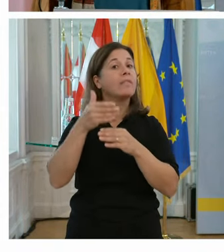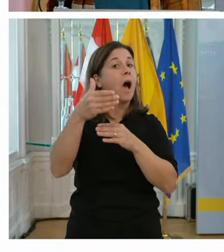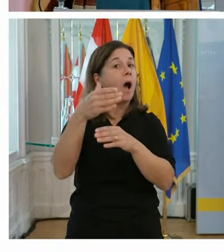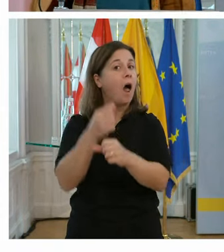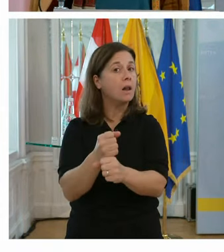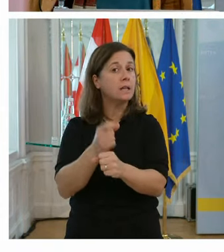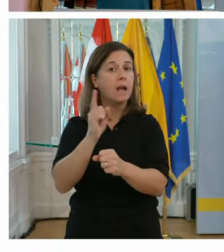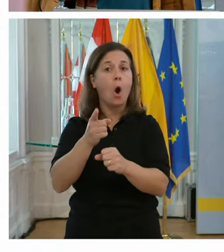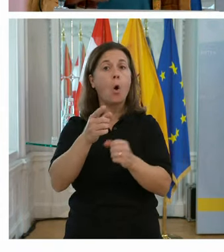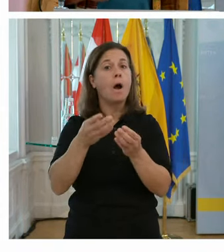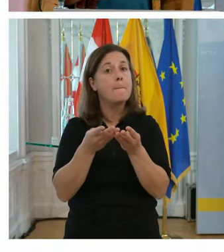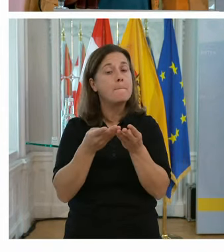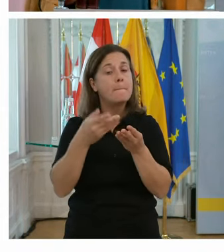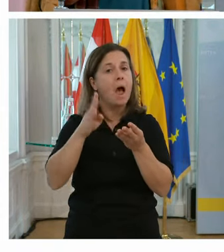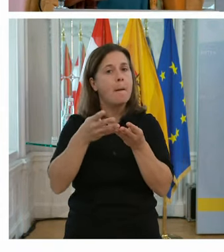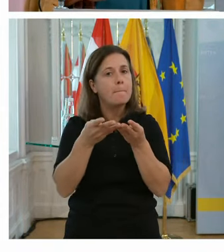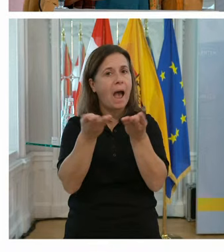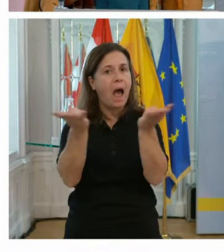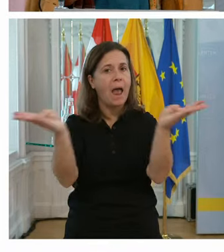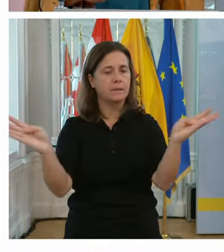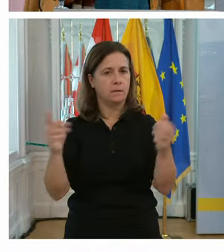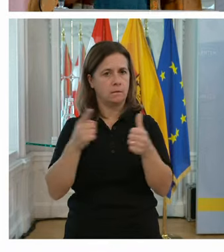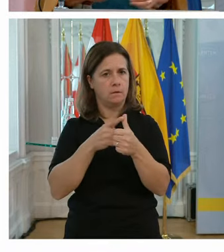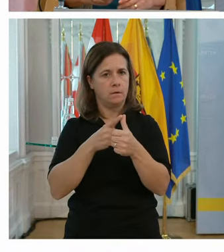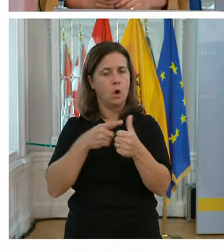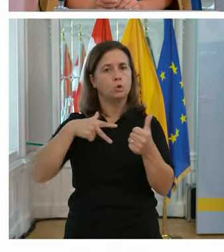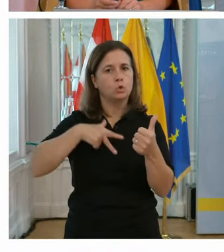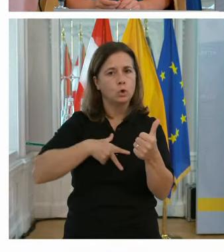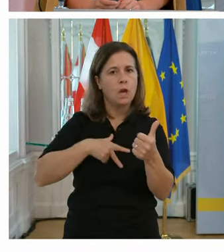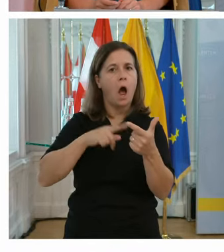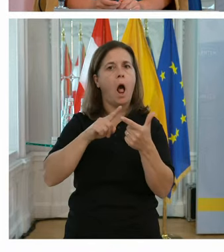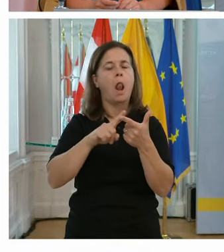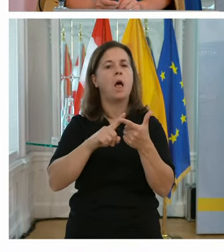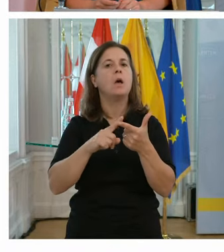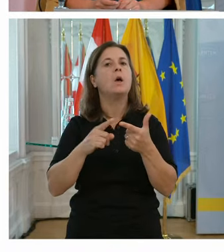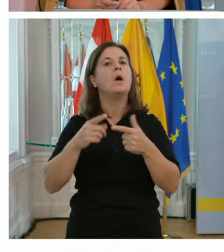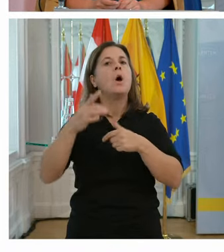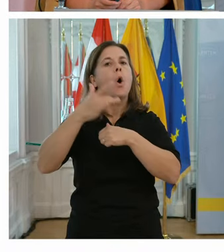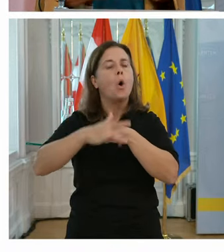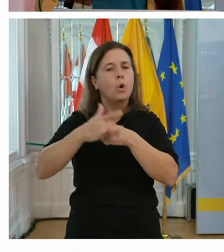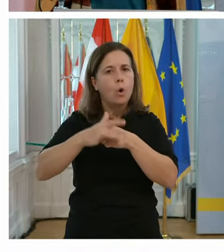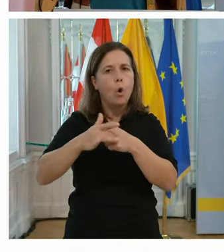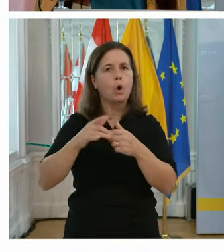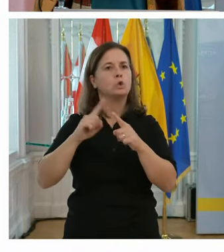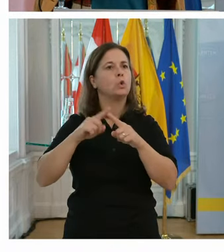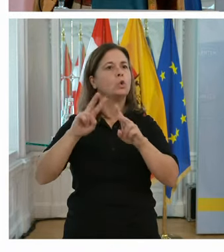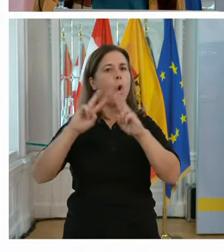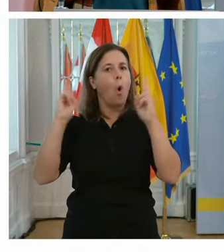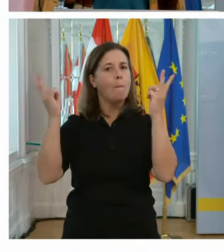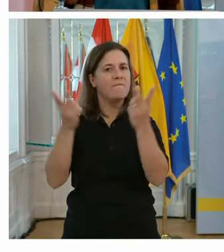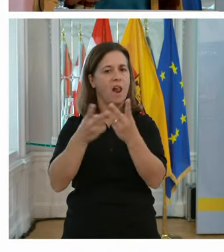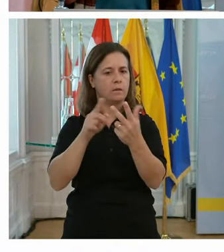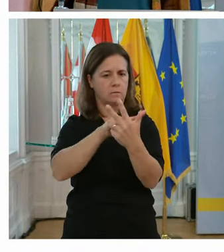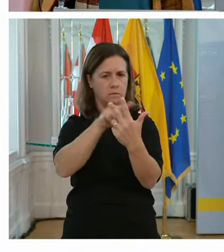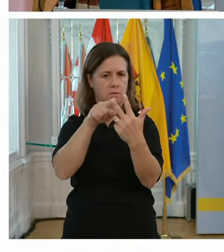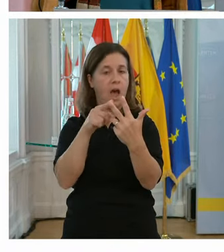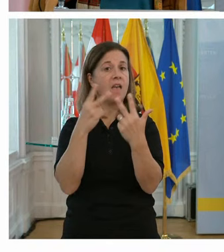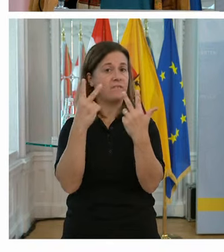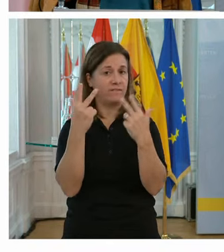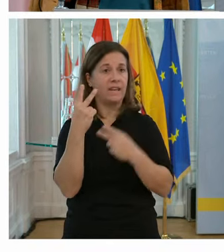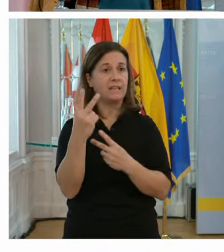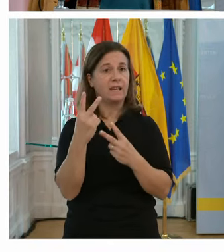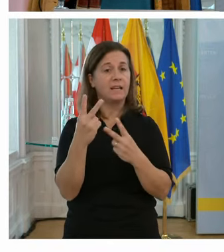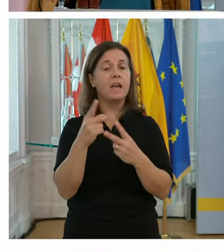Nachhaltigkeit im breiteren Sinn, sozial, ökologisch und ökonomisch. Darum muss es gehen. Und das